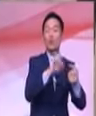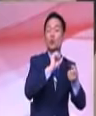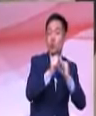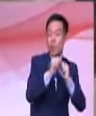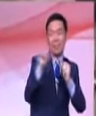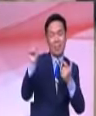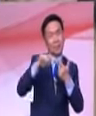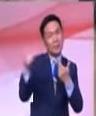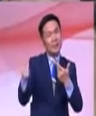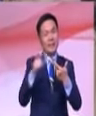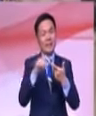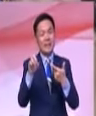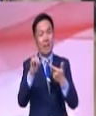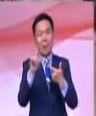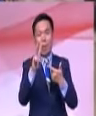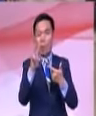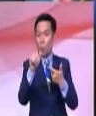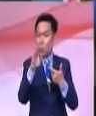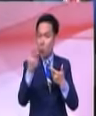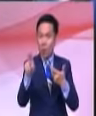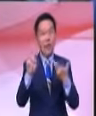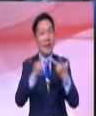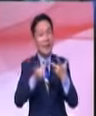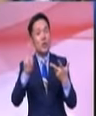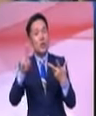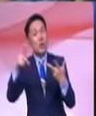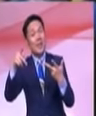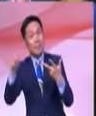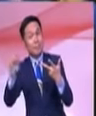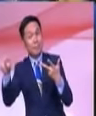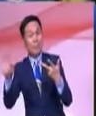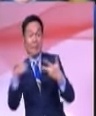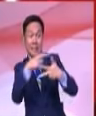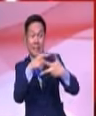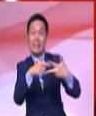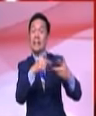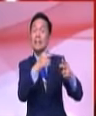Raya Sebau selain Dewan Kenyalang UPM Kampus Bintulu.